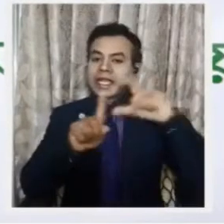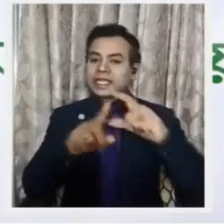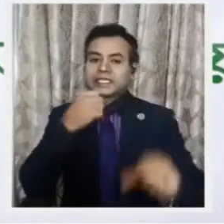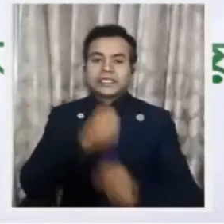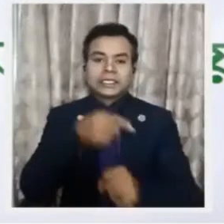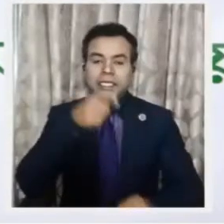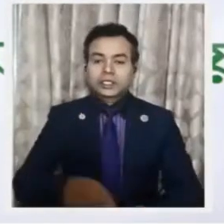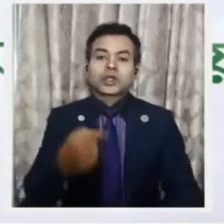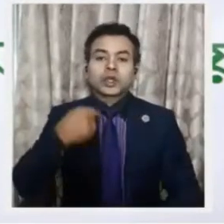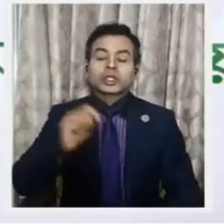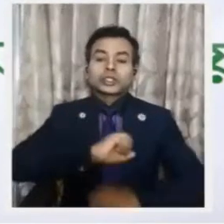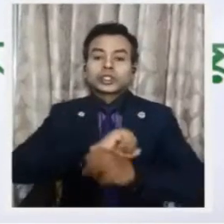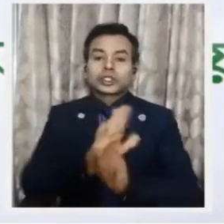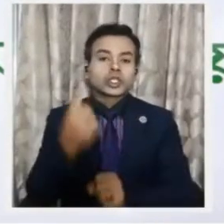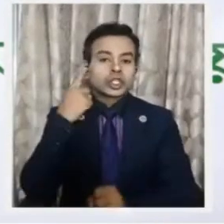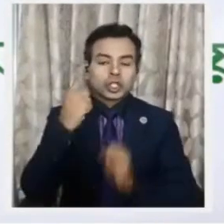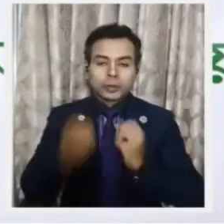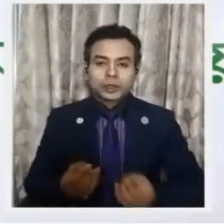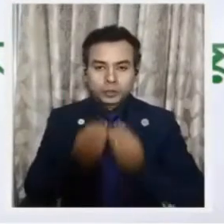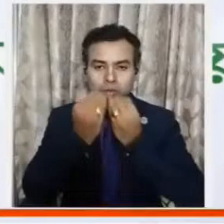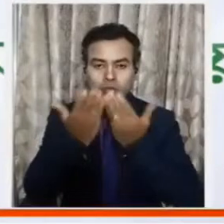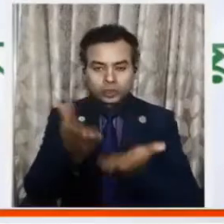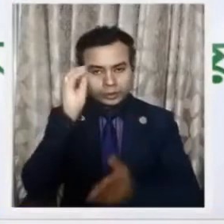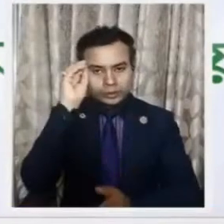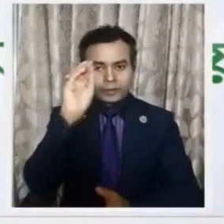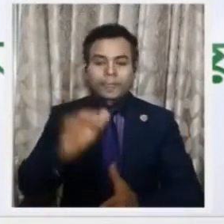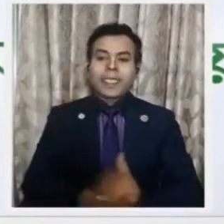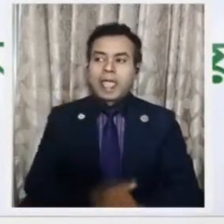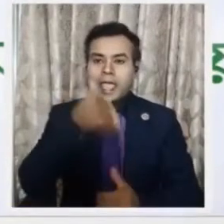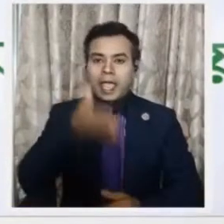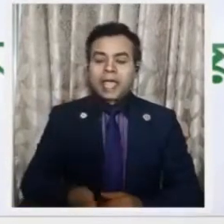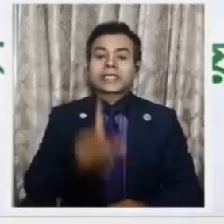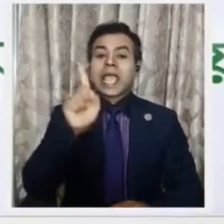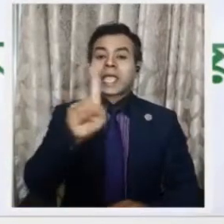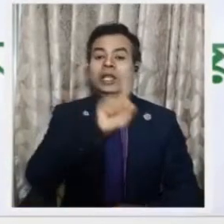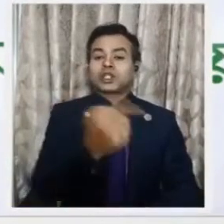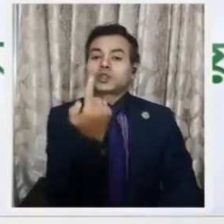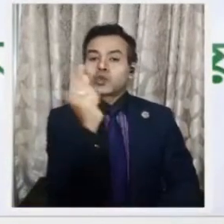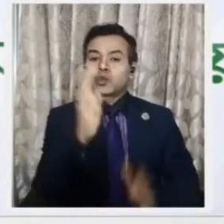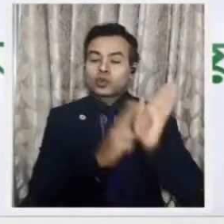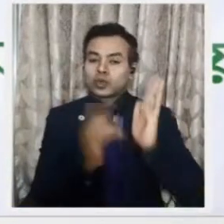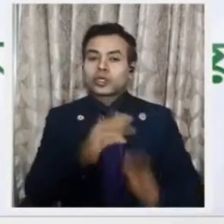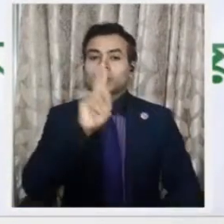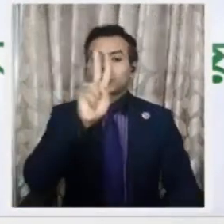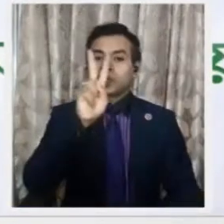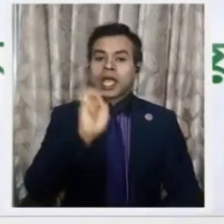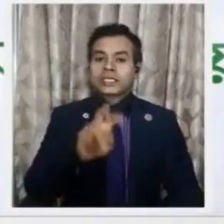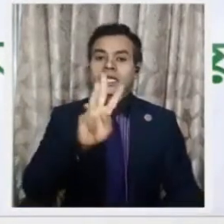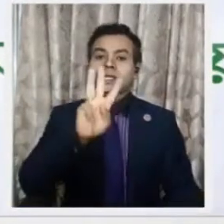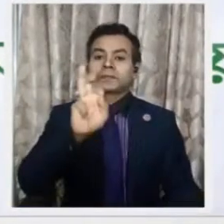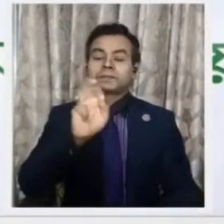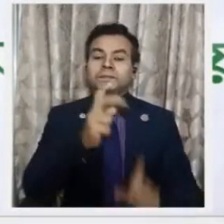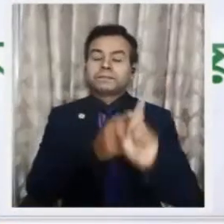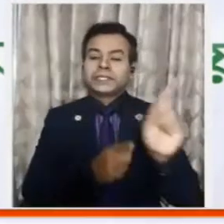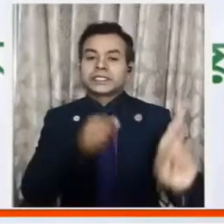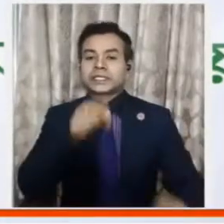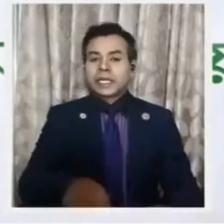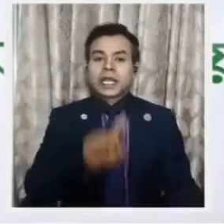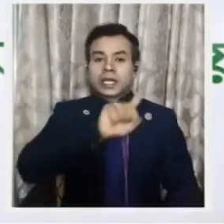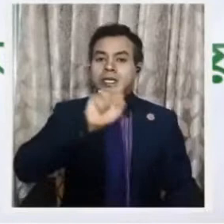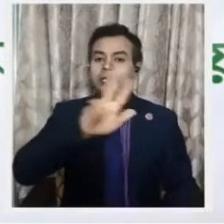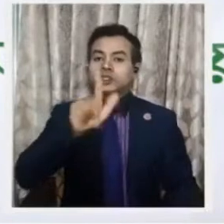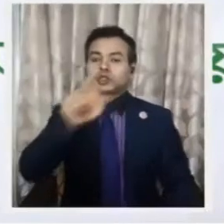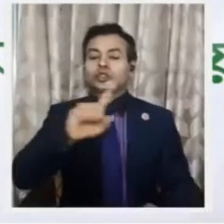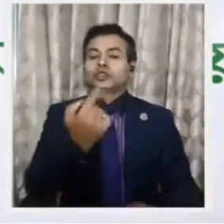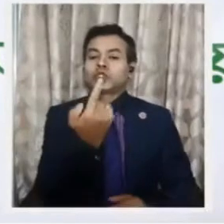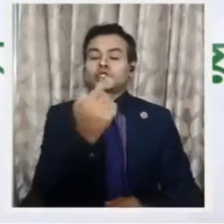সুলতানা, অতিরিক্ত মহাপরিচালক প্রশাসন স্বাস্থ্য অধিদপ্তর। প্রতিদিনের মতো আজও আপনাদের সামনে দৈনিক স্বাস্থ্য বুলেটিন কোভিড-19 নিয়ে